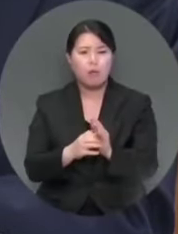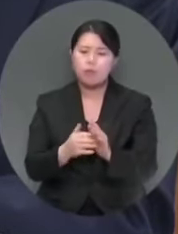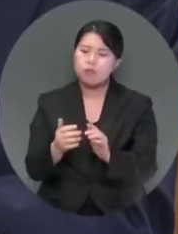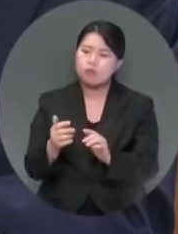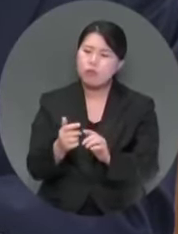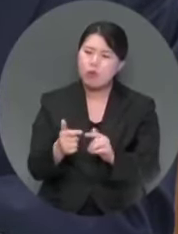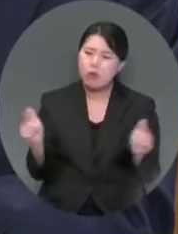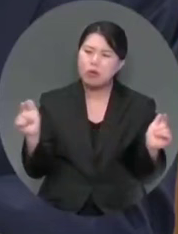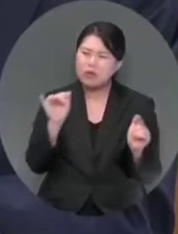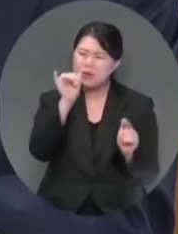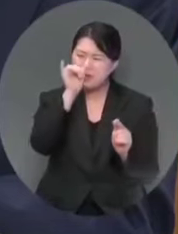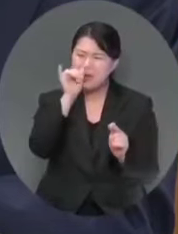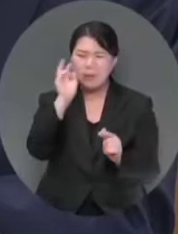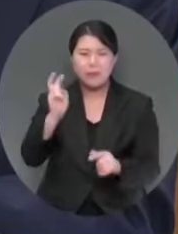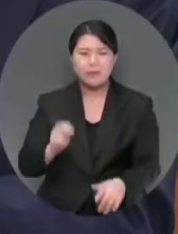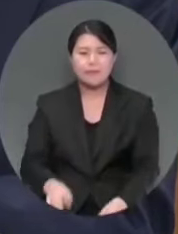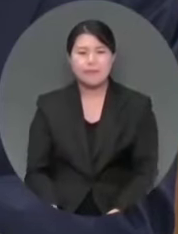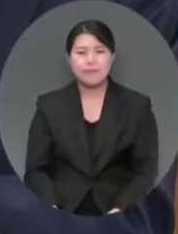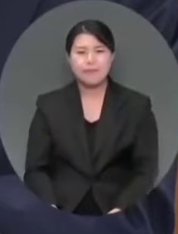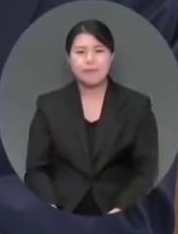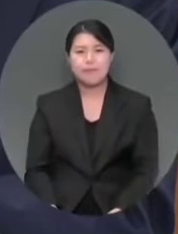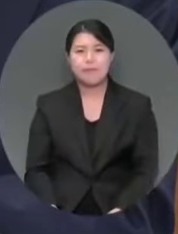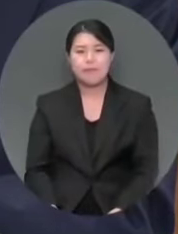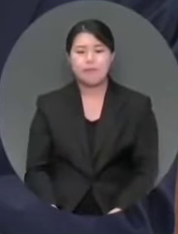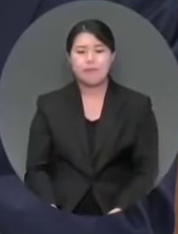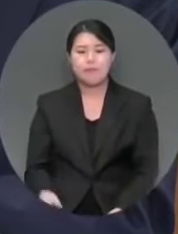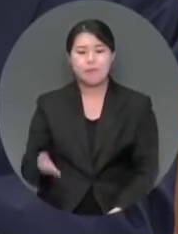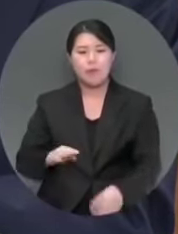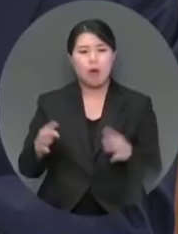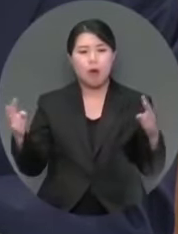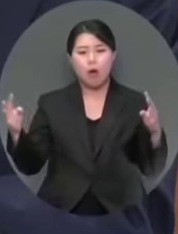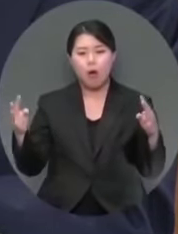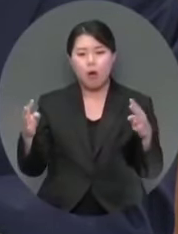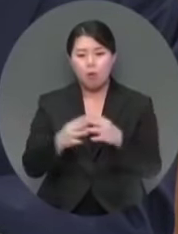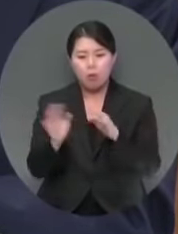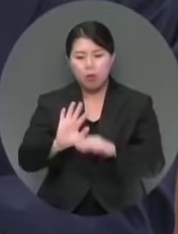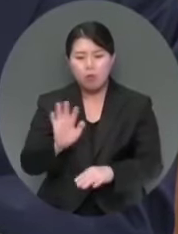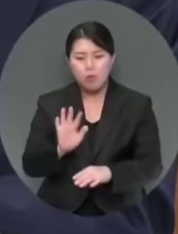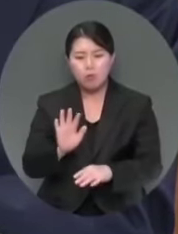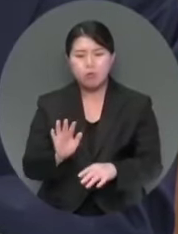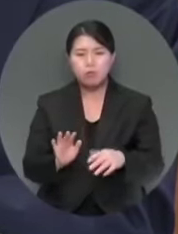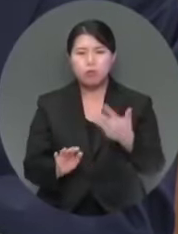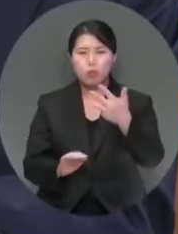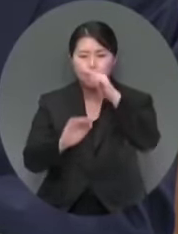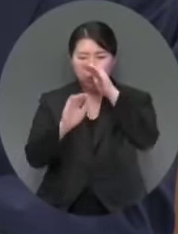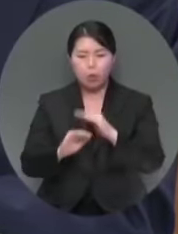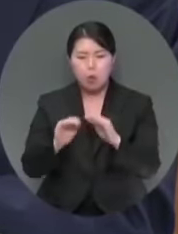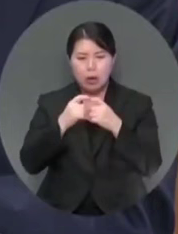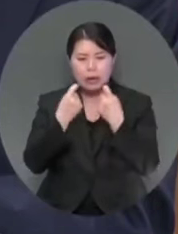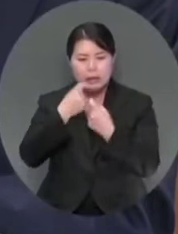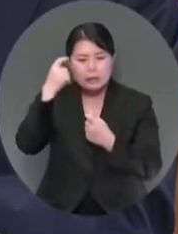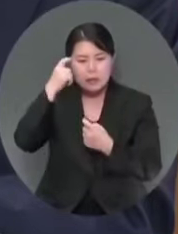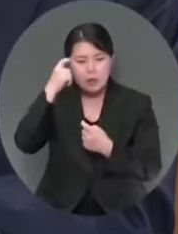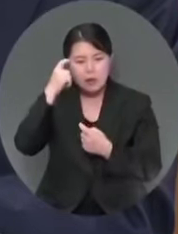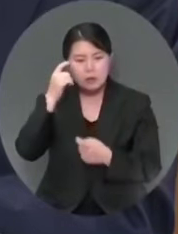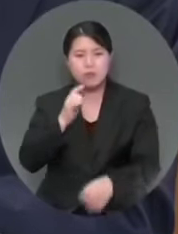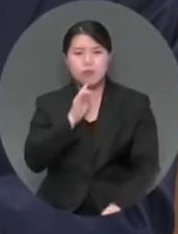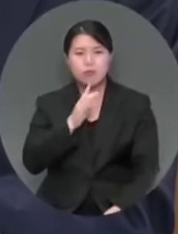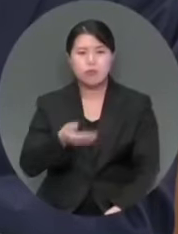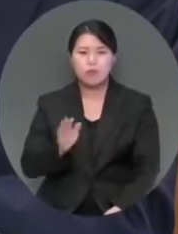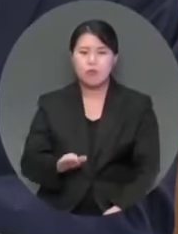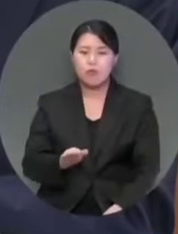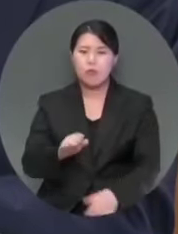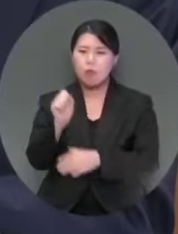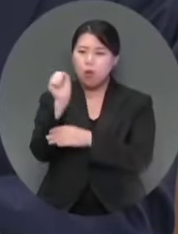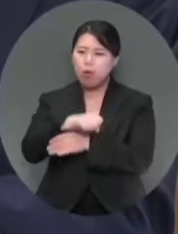이해는 갑니다만 그러나 합의된 내용이 아닌 8개의 내용을 개인적 의견을 냈다. 이거는